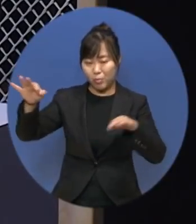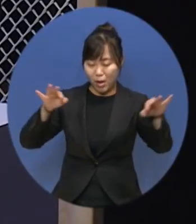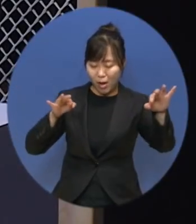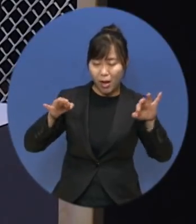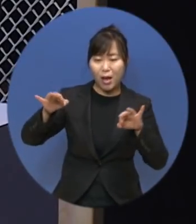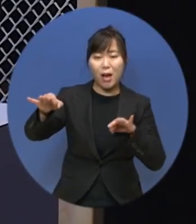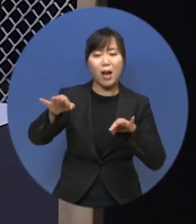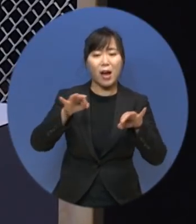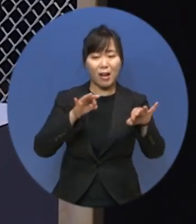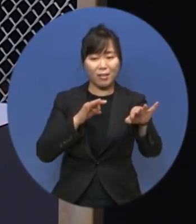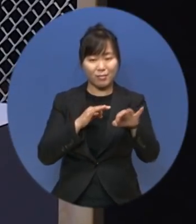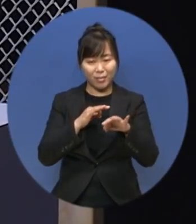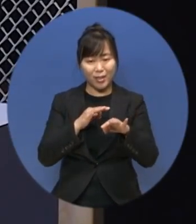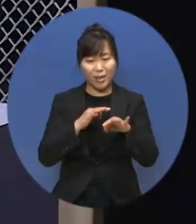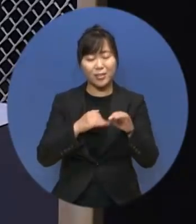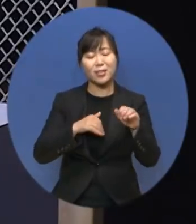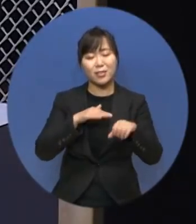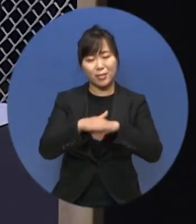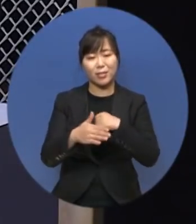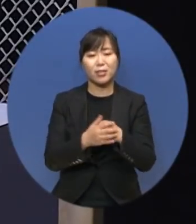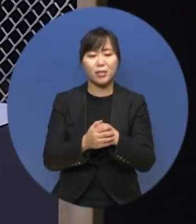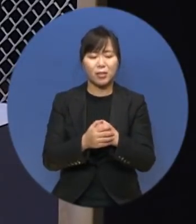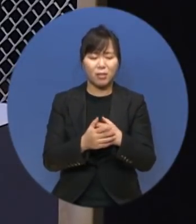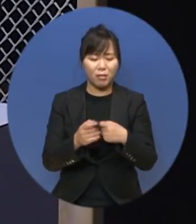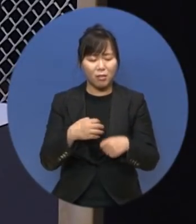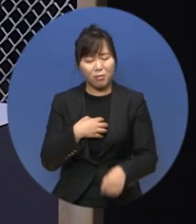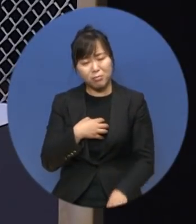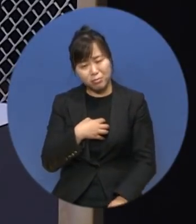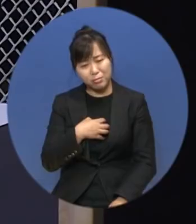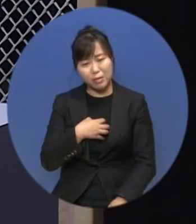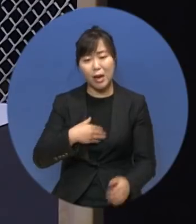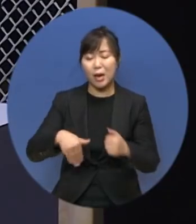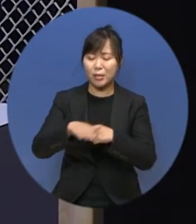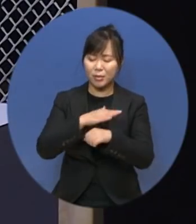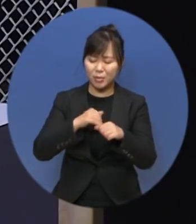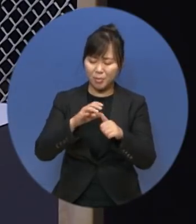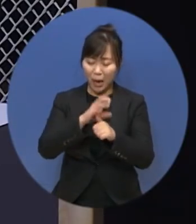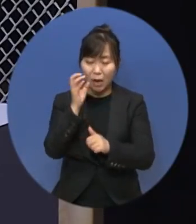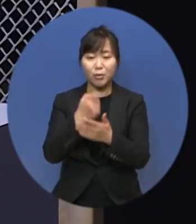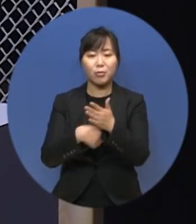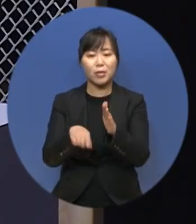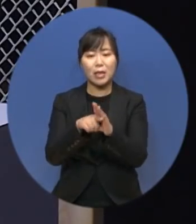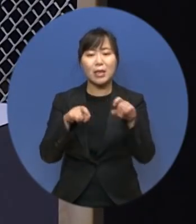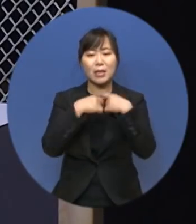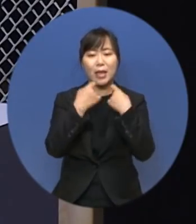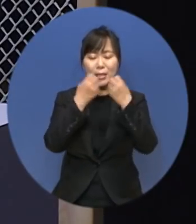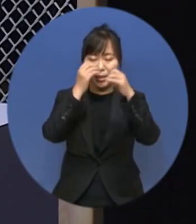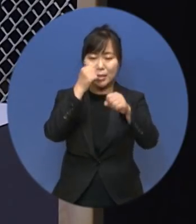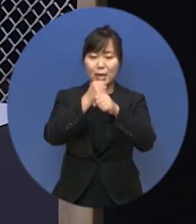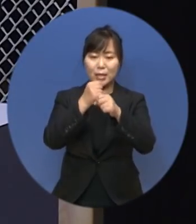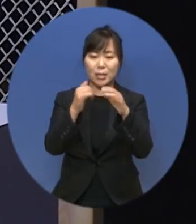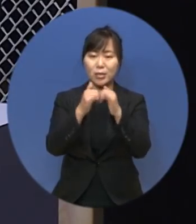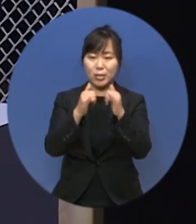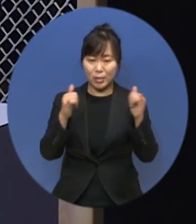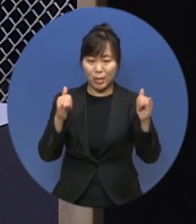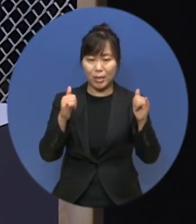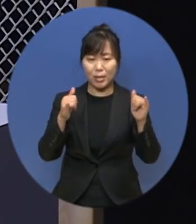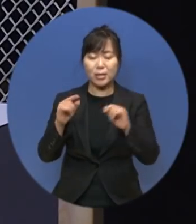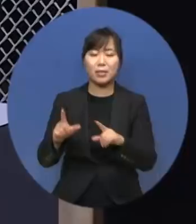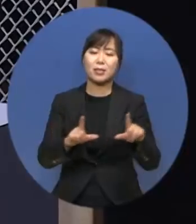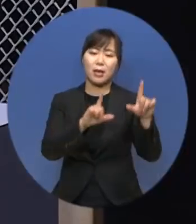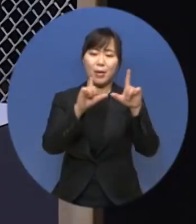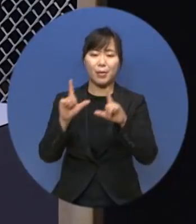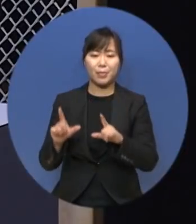되는 그런 구조에 있거든요. 그런 그 불안정성에서 조금 벗어나려면 이제 개인 창작자로서의 길을